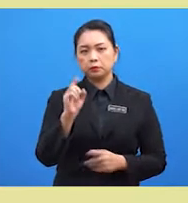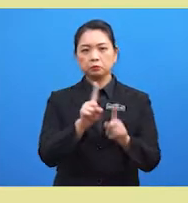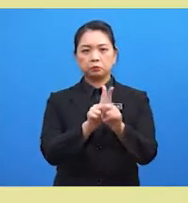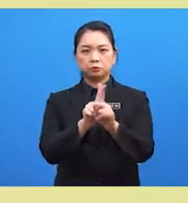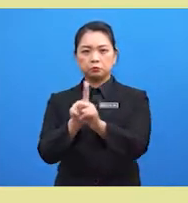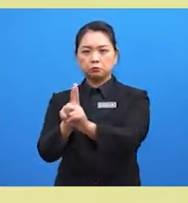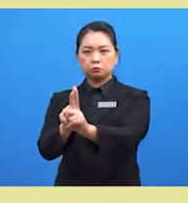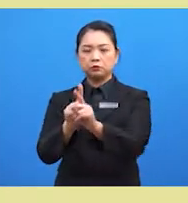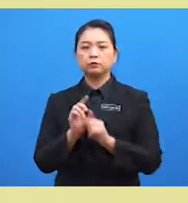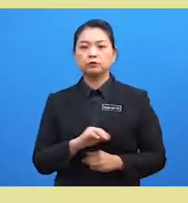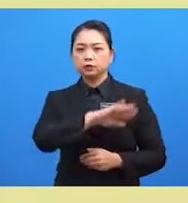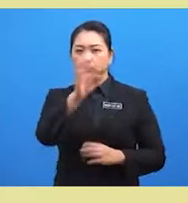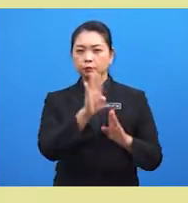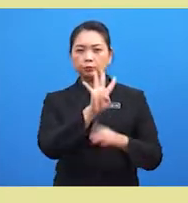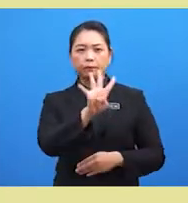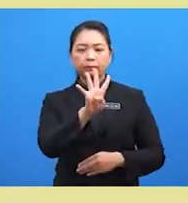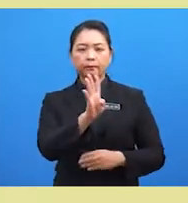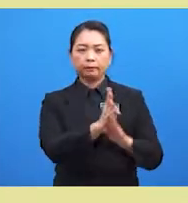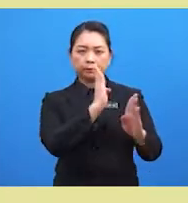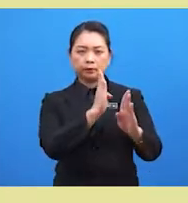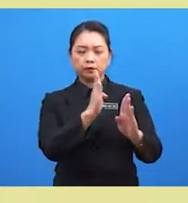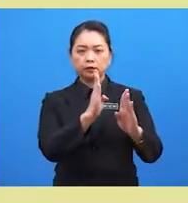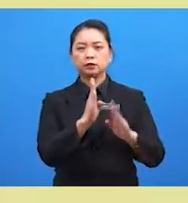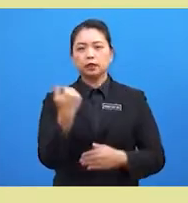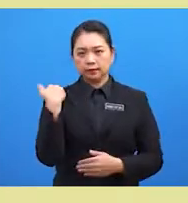Semua 4 baris berupa maksud.